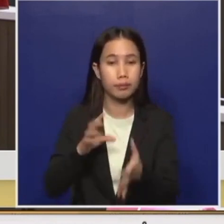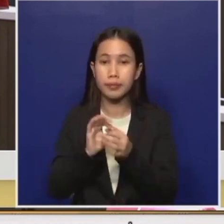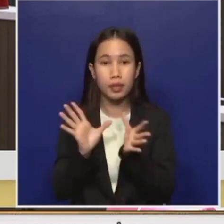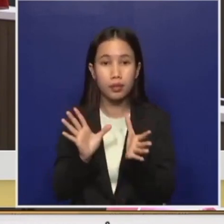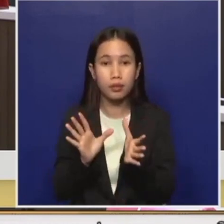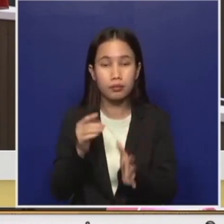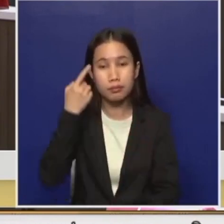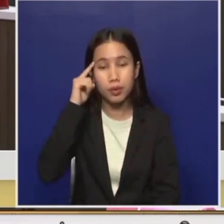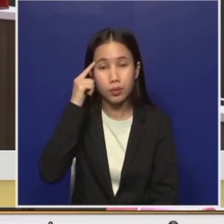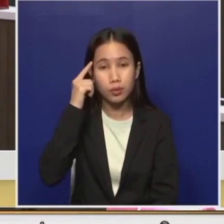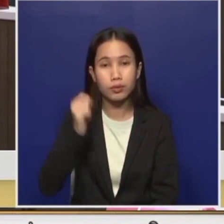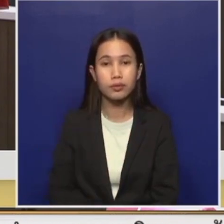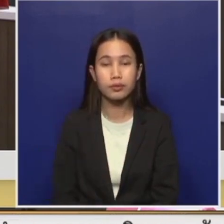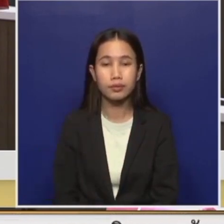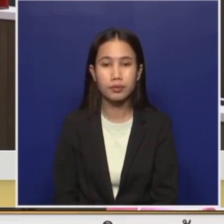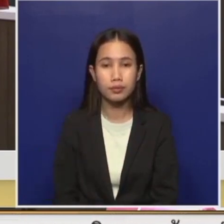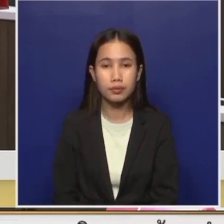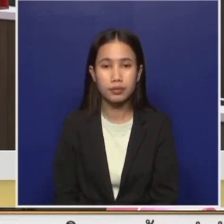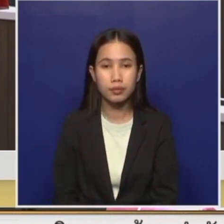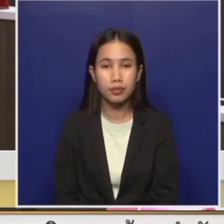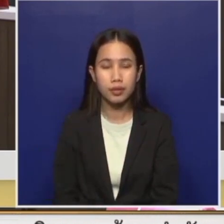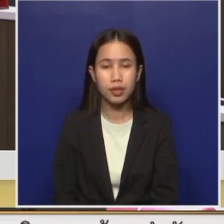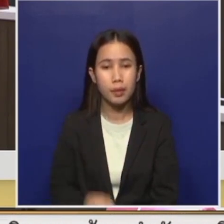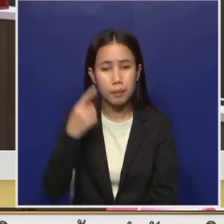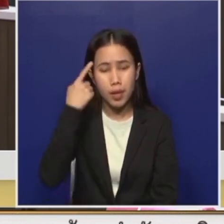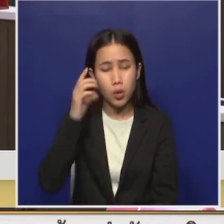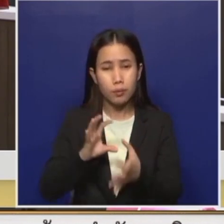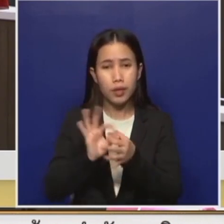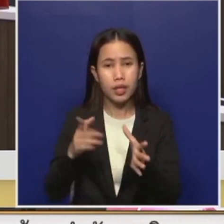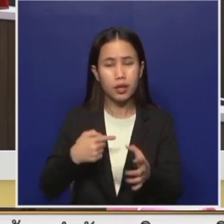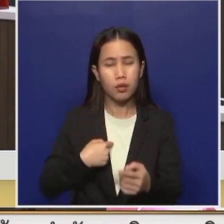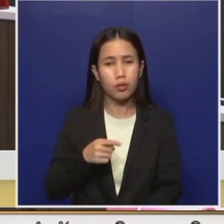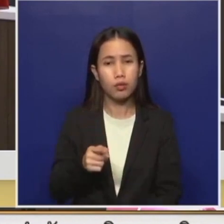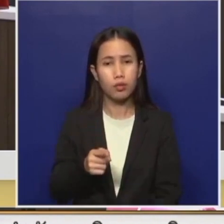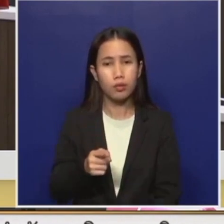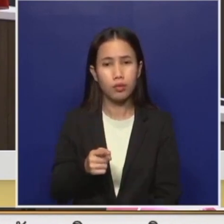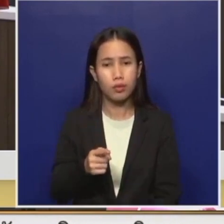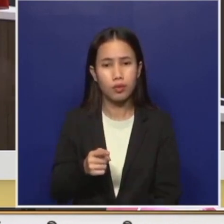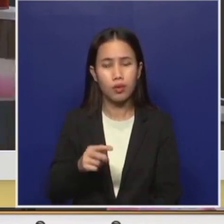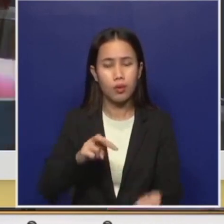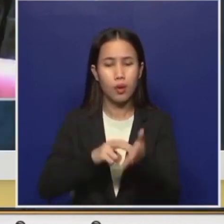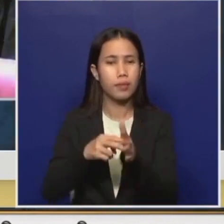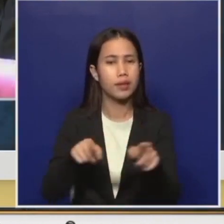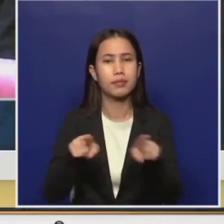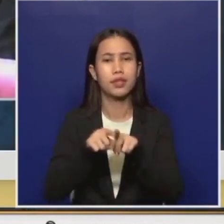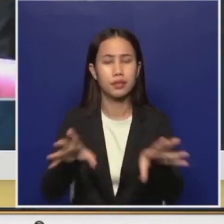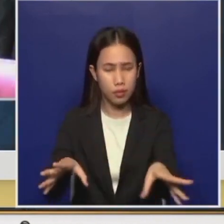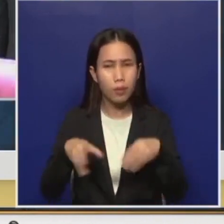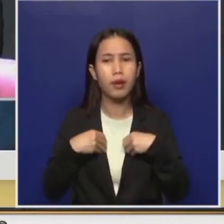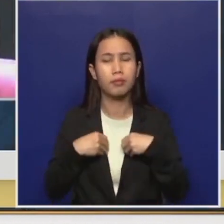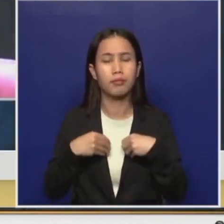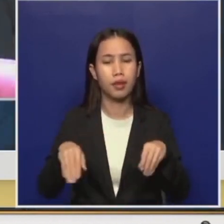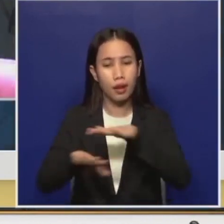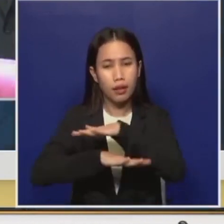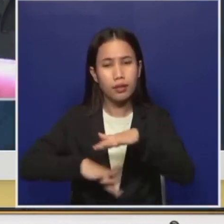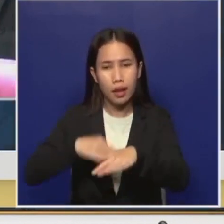ิ ไม่ใชทัไม่ยับสผมชื่อ èจำนวตัหัฐานยอ